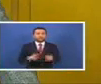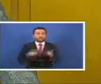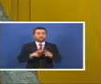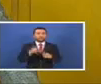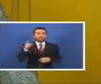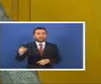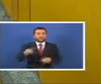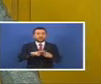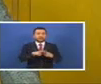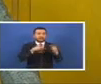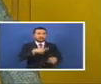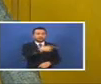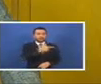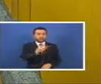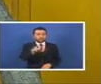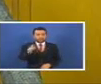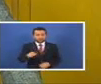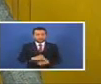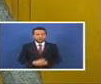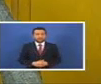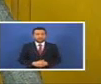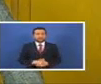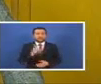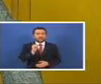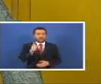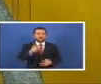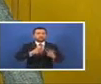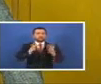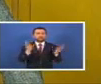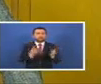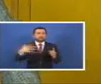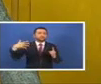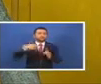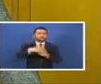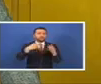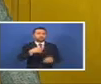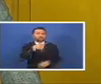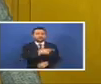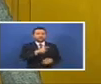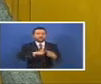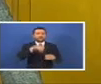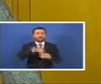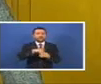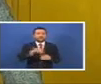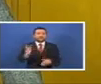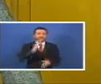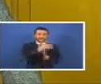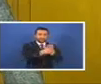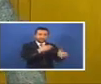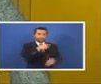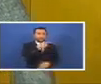Nusaybin'in Haraba köyü kaç gündür kuşatma altında. Vekillerimiz gidiyorlar